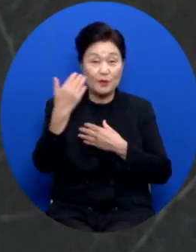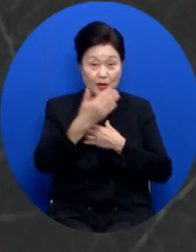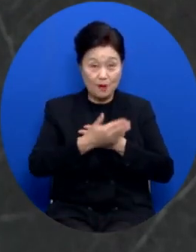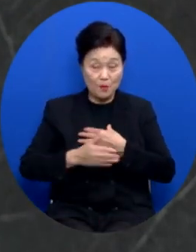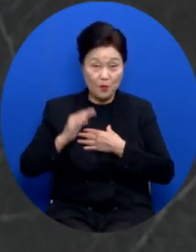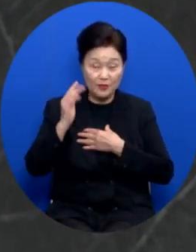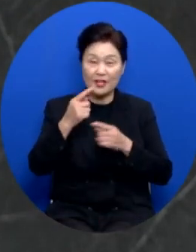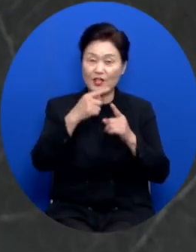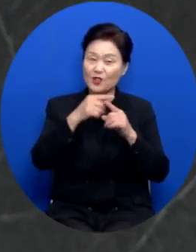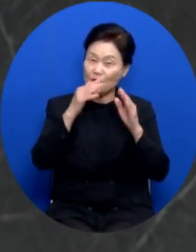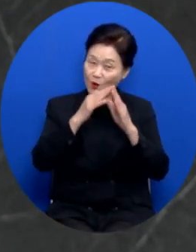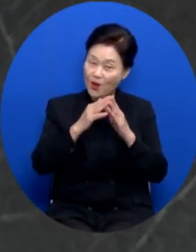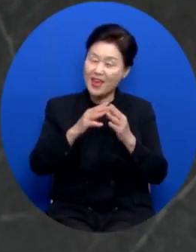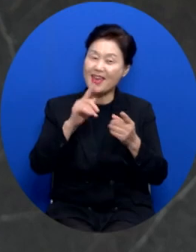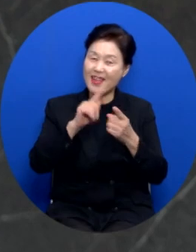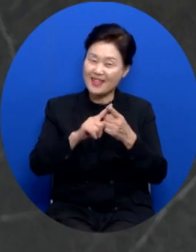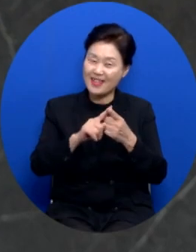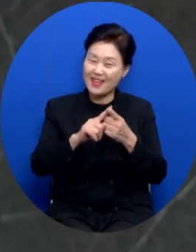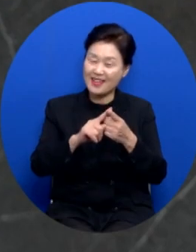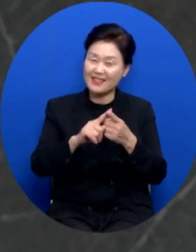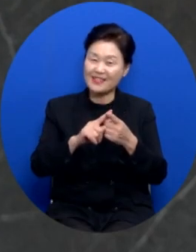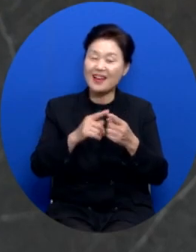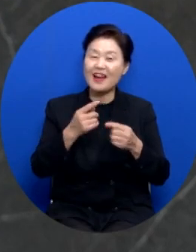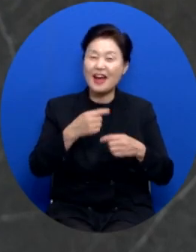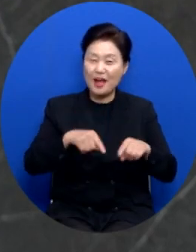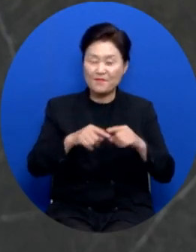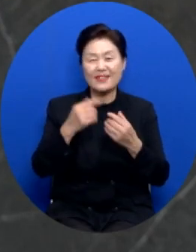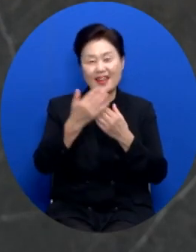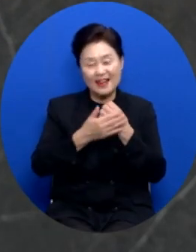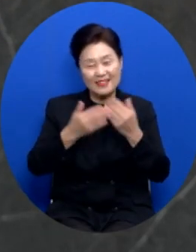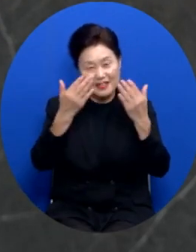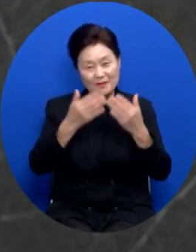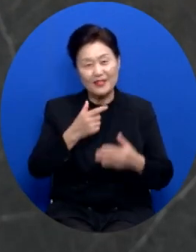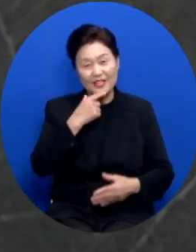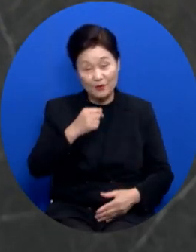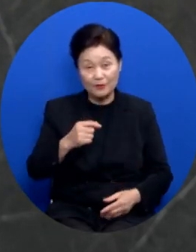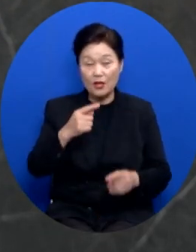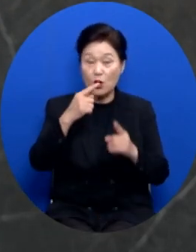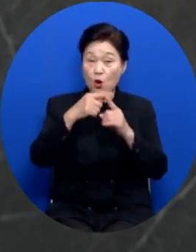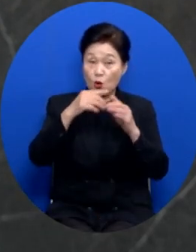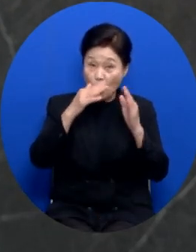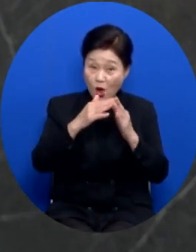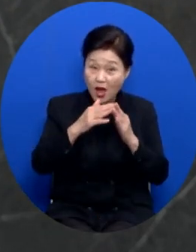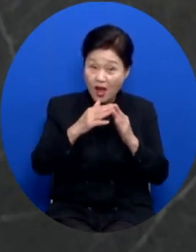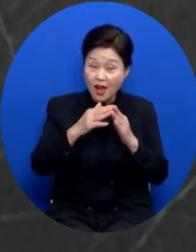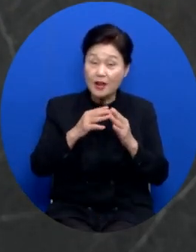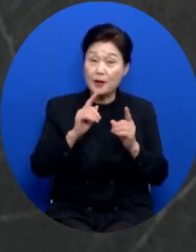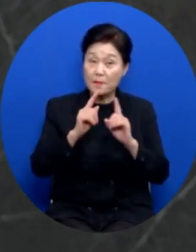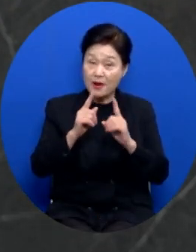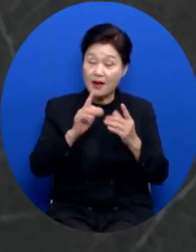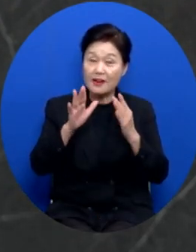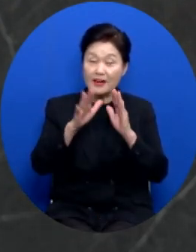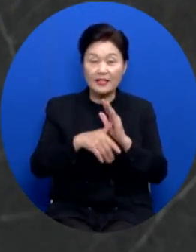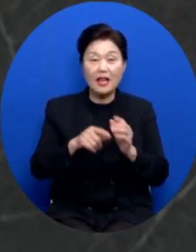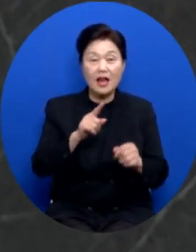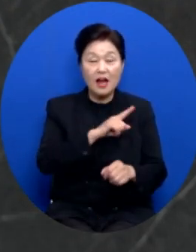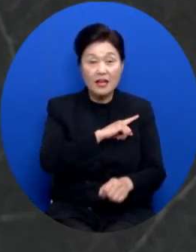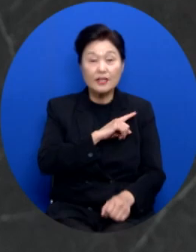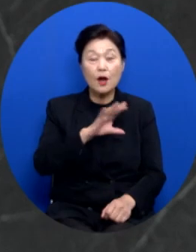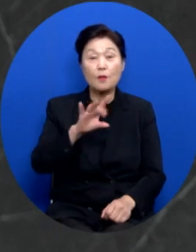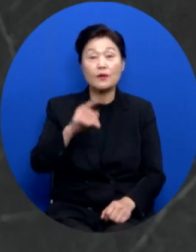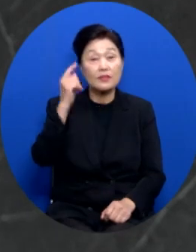한번 은혜를 나누고자 합니다 여러분 교회를 이야기할 때 가장 먼저 생각해야 될